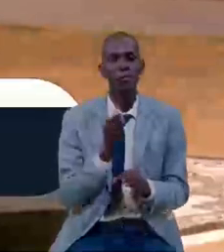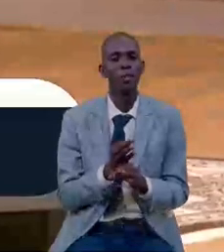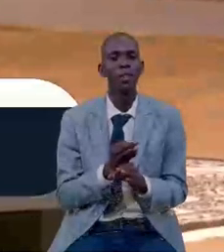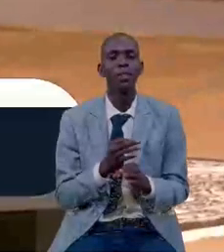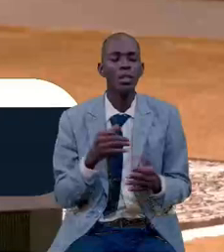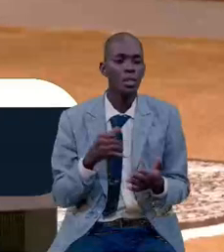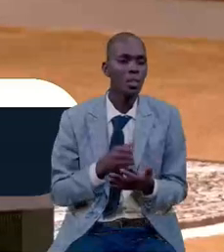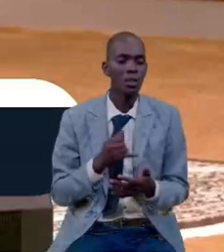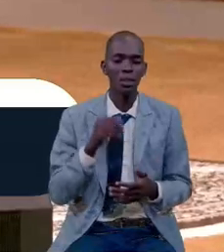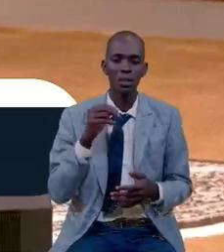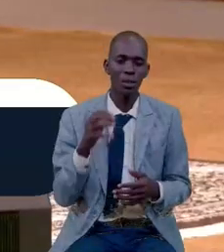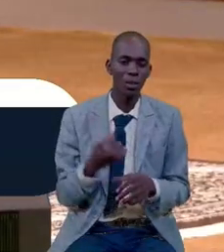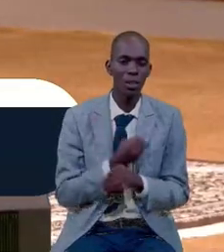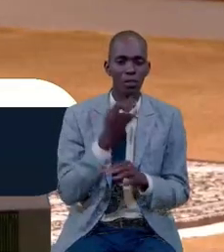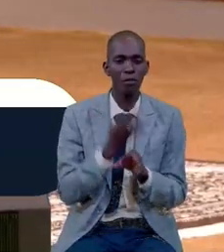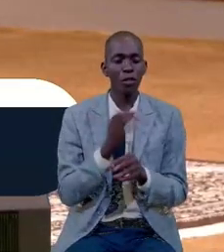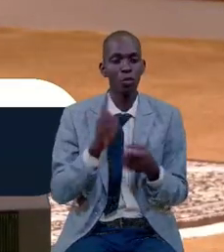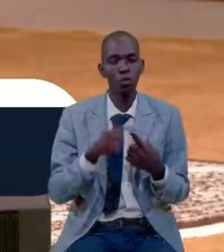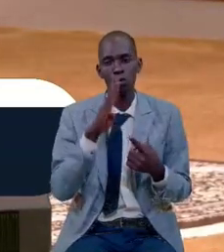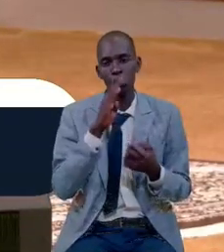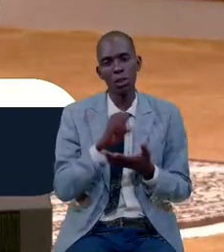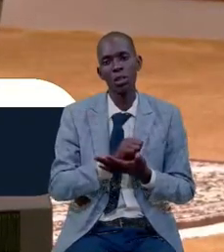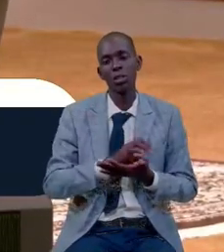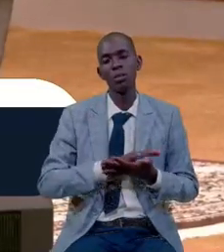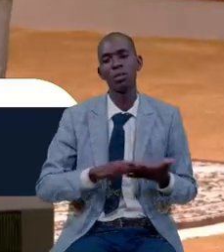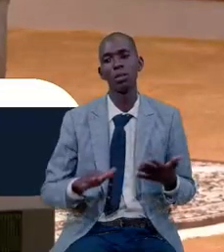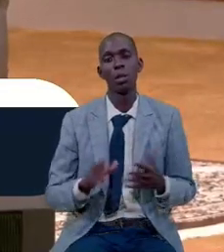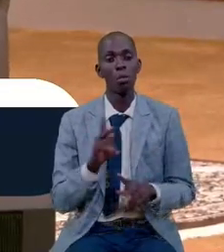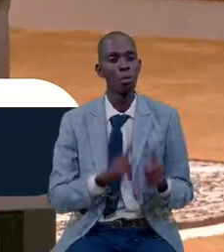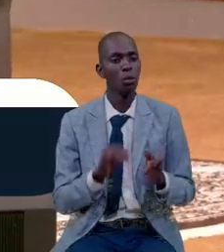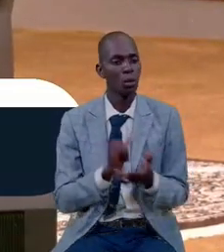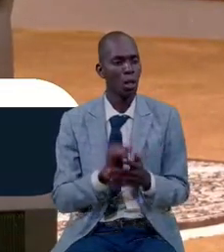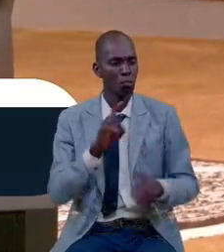sanctificatrice. Il faut la foi pour être sanctifié.